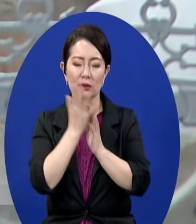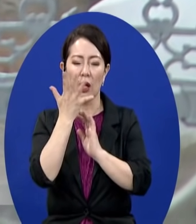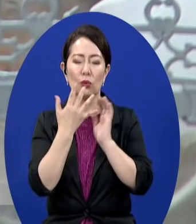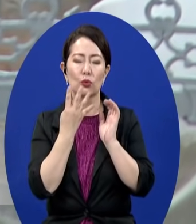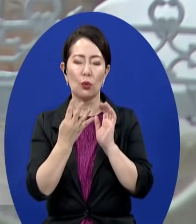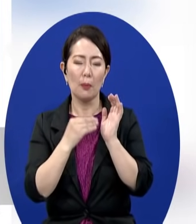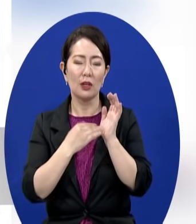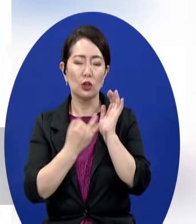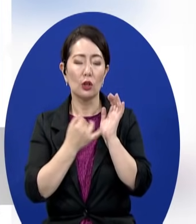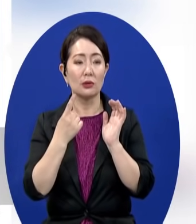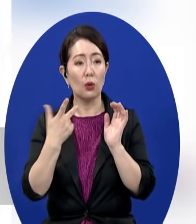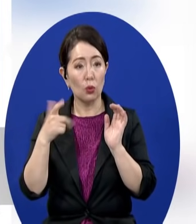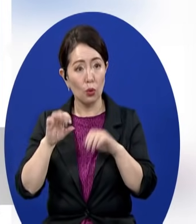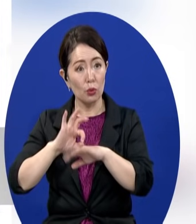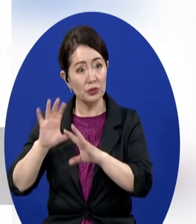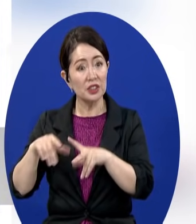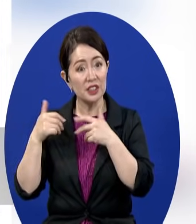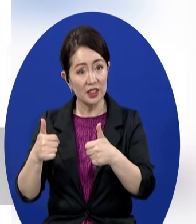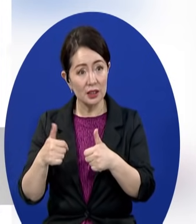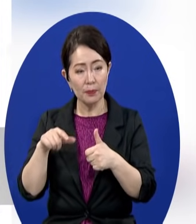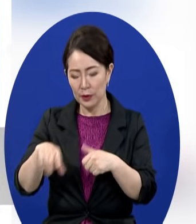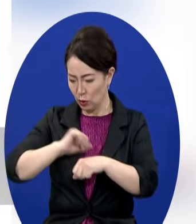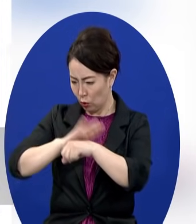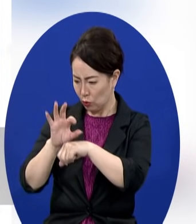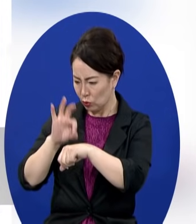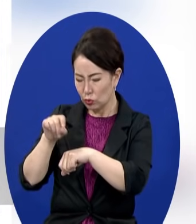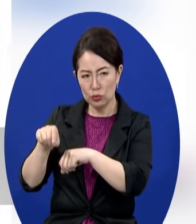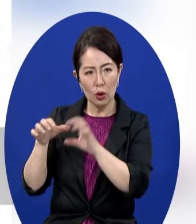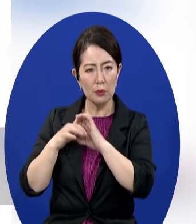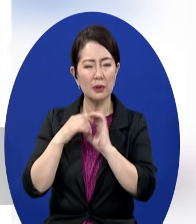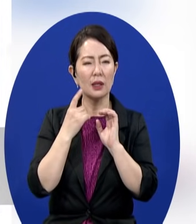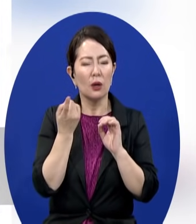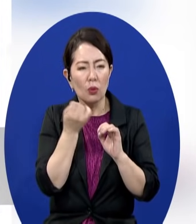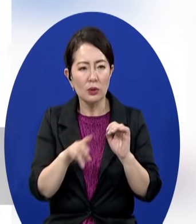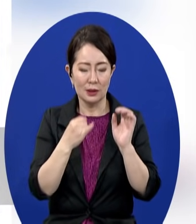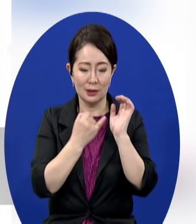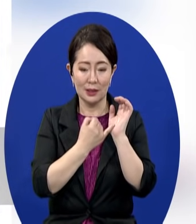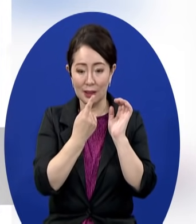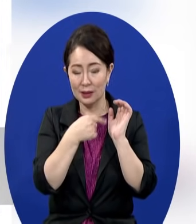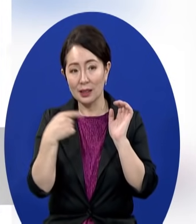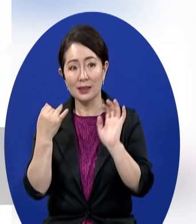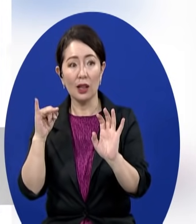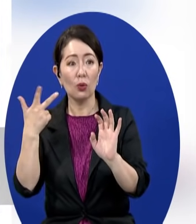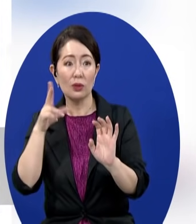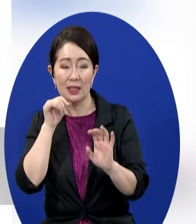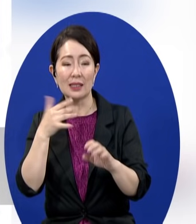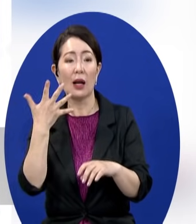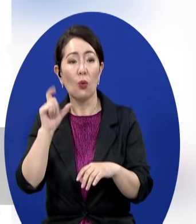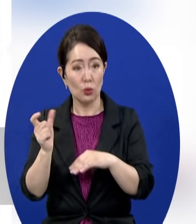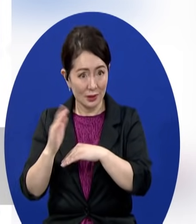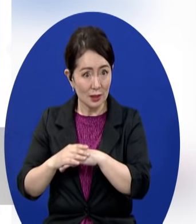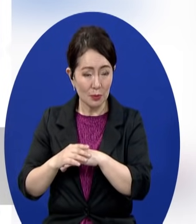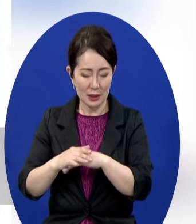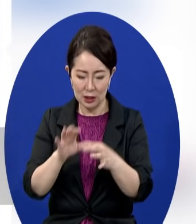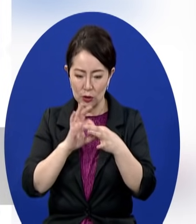54713 хүн эдгэрчээ. Коронавирус халдварын нэг хүнд хэлбрээр 61-73 насны 5 хүн удаа нас орсон байна. Ингэснээр